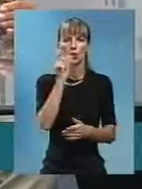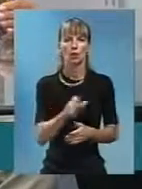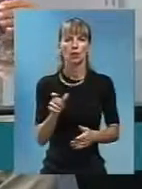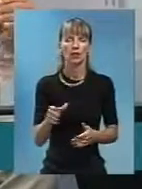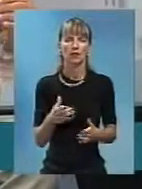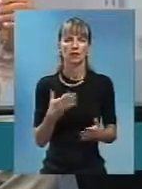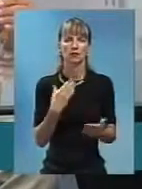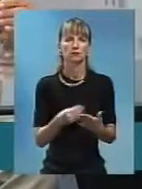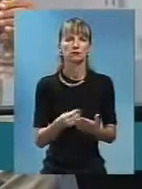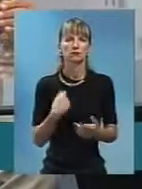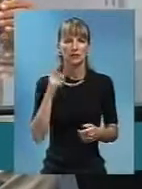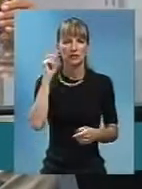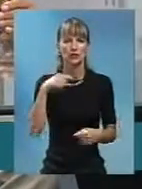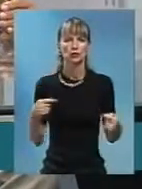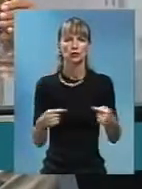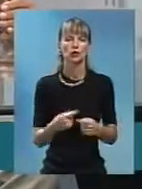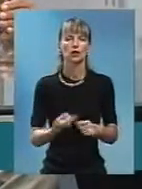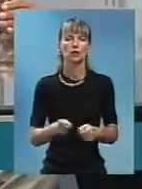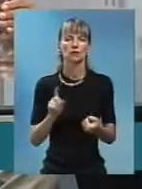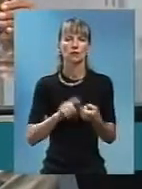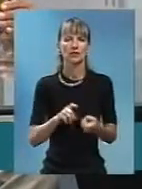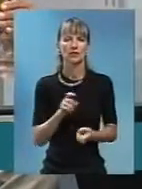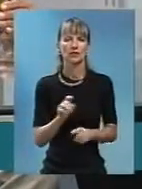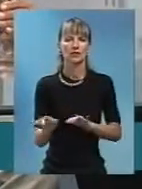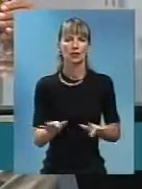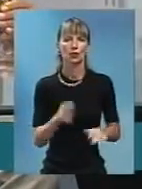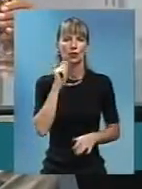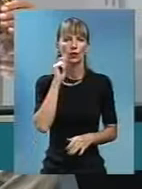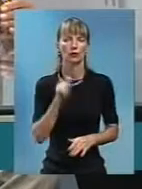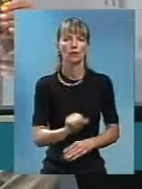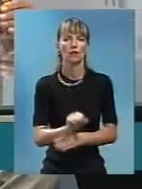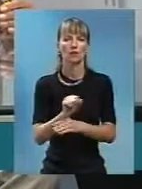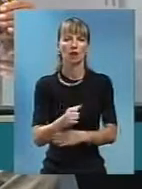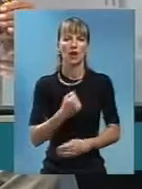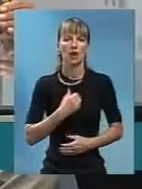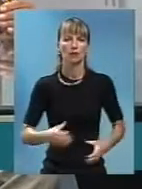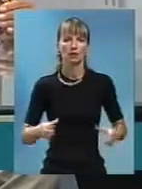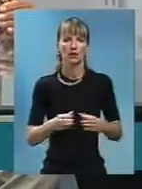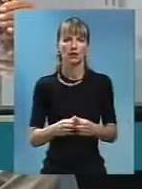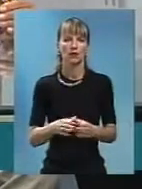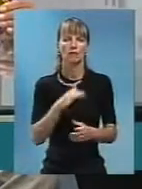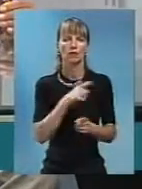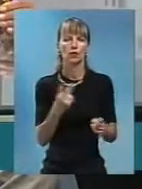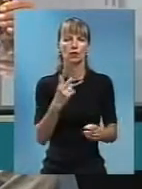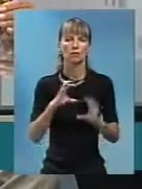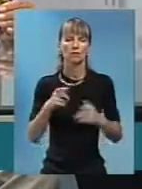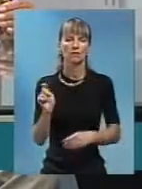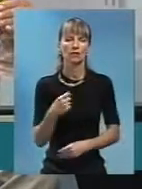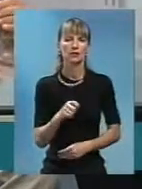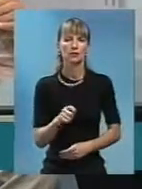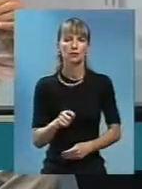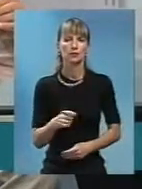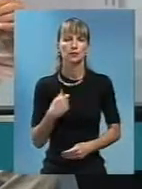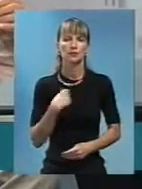ми знаємо чітко, що це пов'язано з діяльністю Української повстанської армії під час Другої світової війни. Ну і